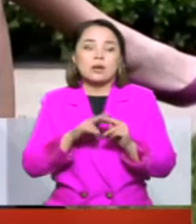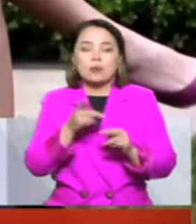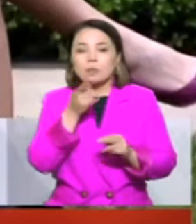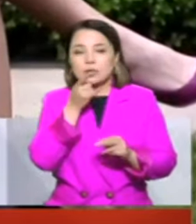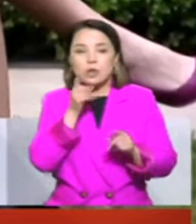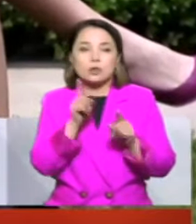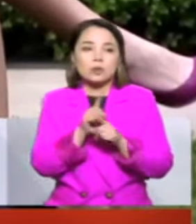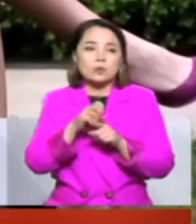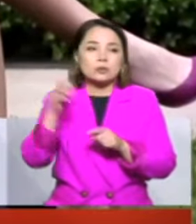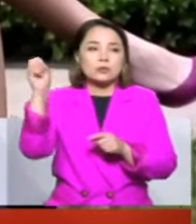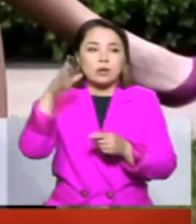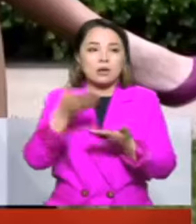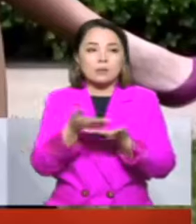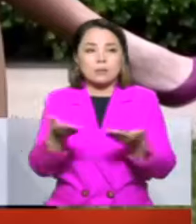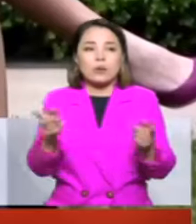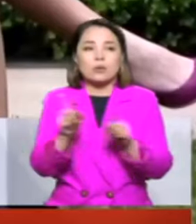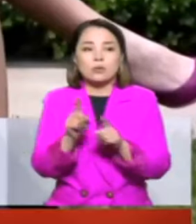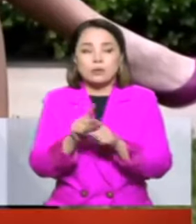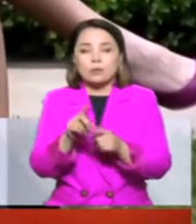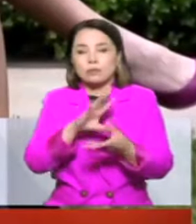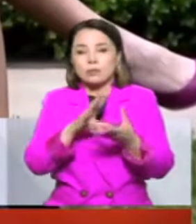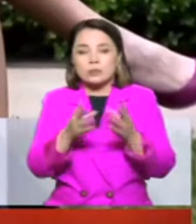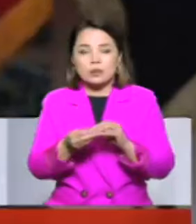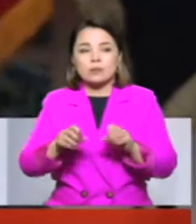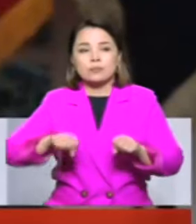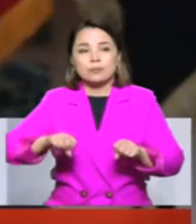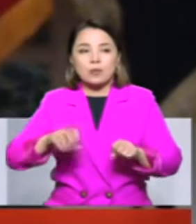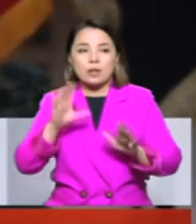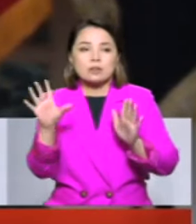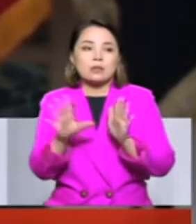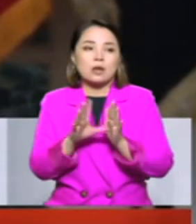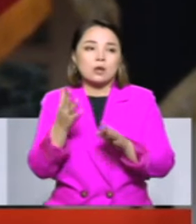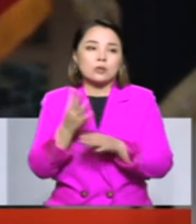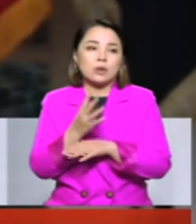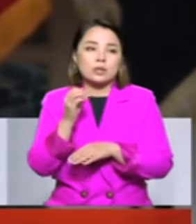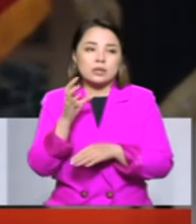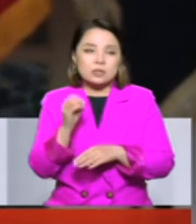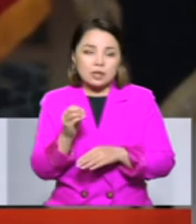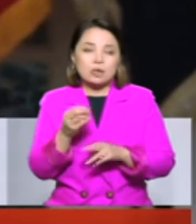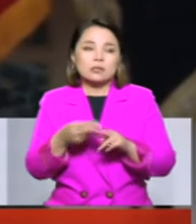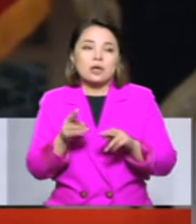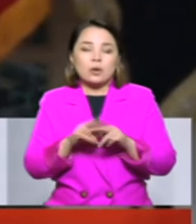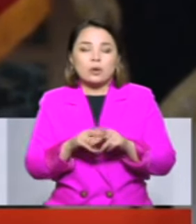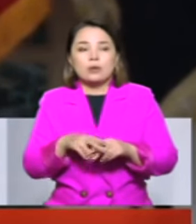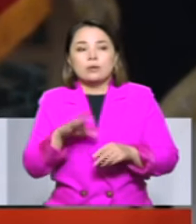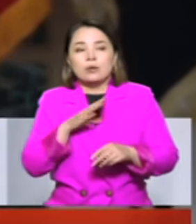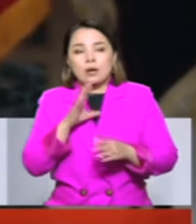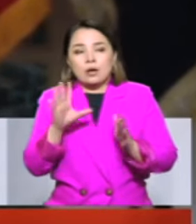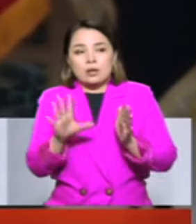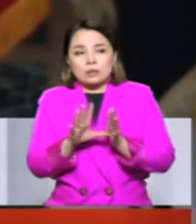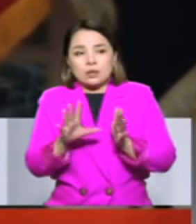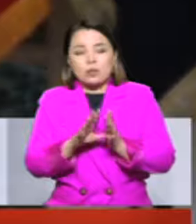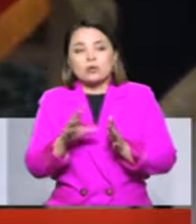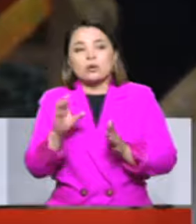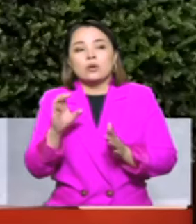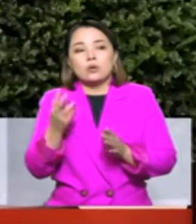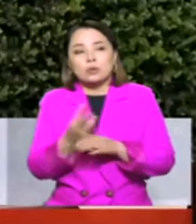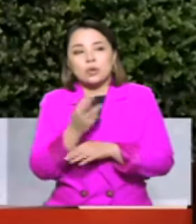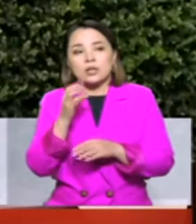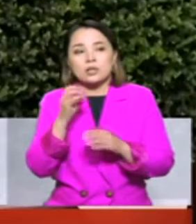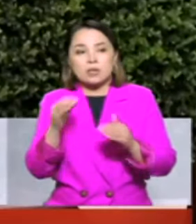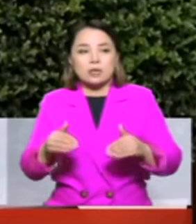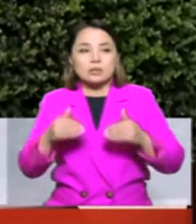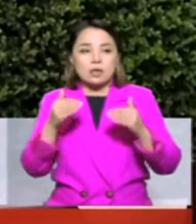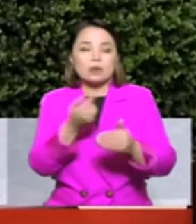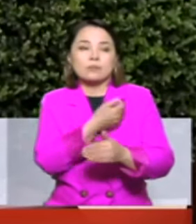артады. Оның ішінде баж салығы электромобильдерге 4 есе, ал оларға қажет литий-ионды аккумуляторларға 3 есе өседі. Тіпті